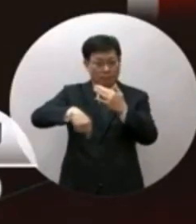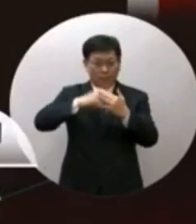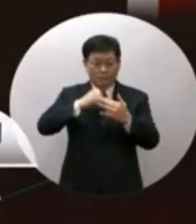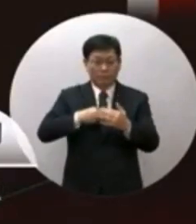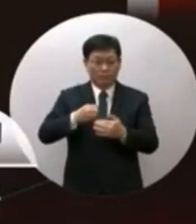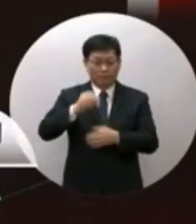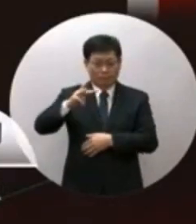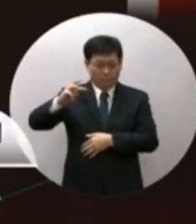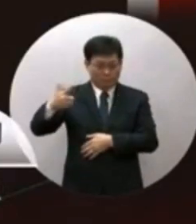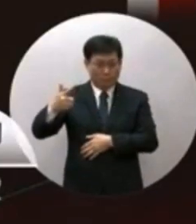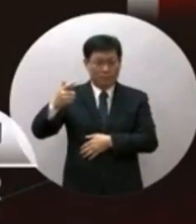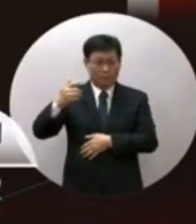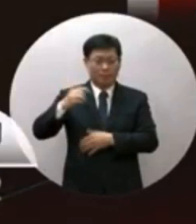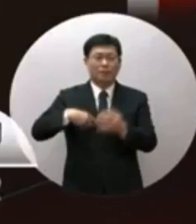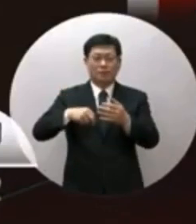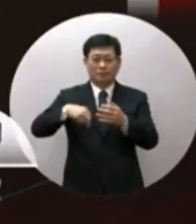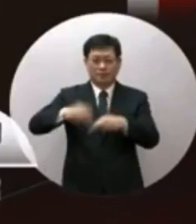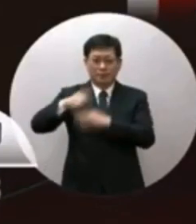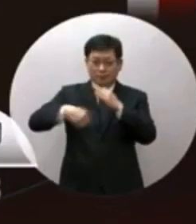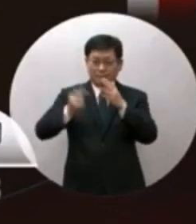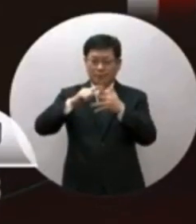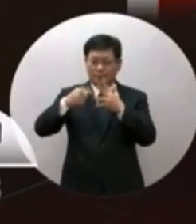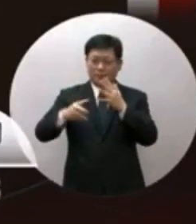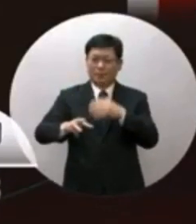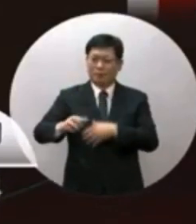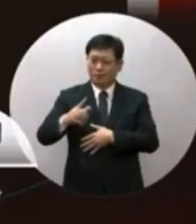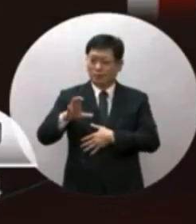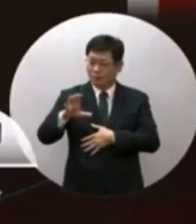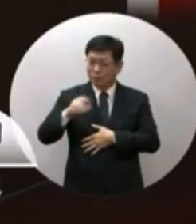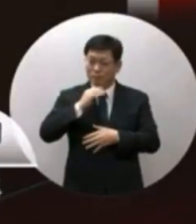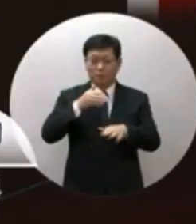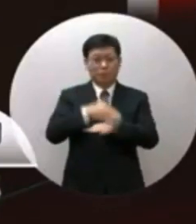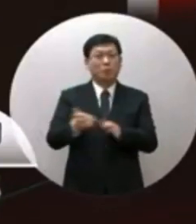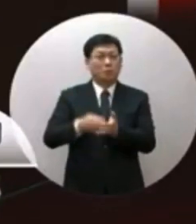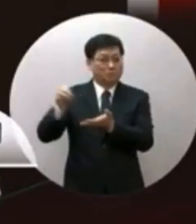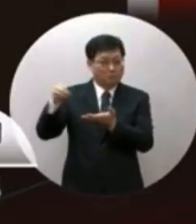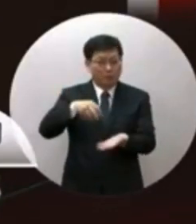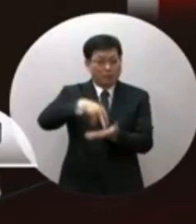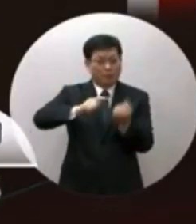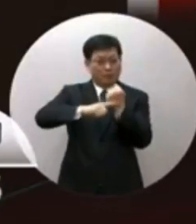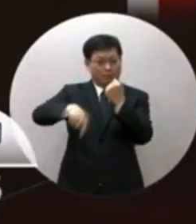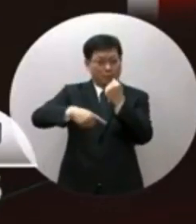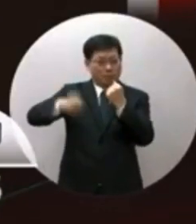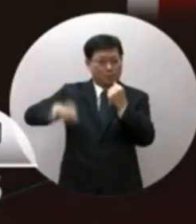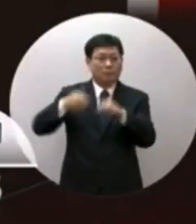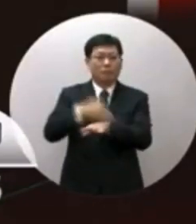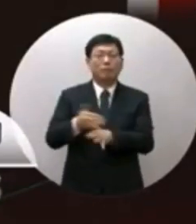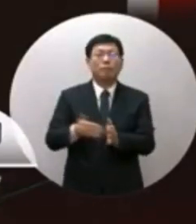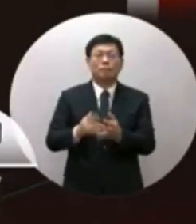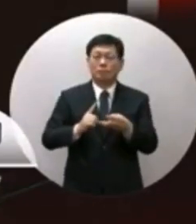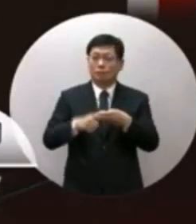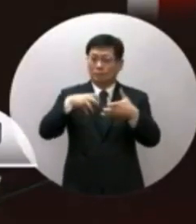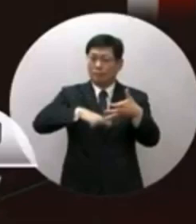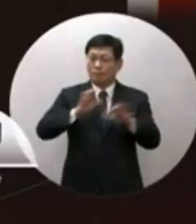第3699次会议通过，送请大院审议。其主要内容如下。